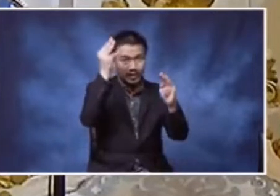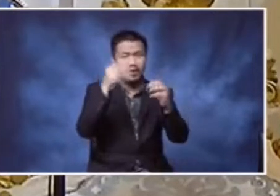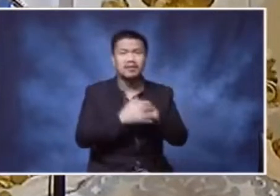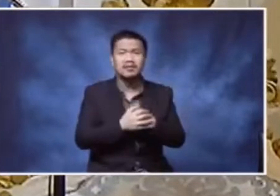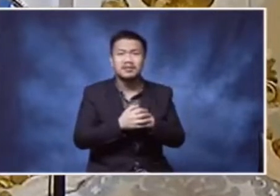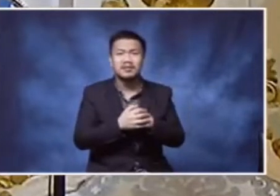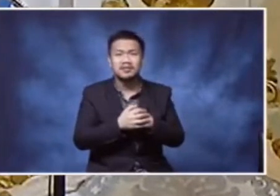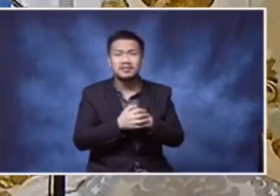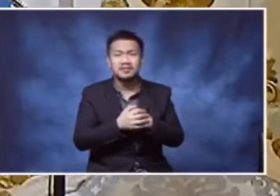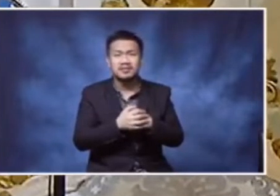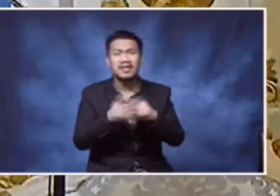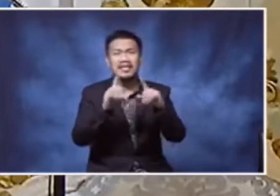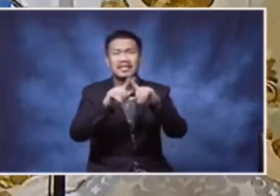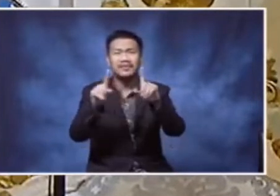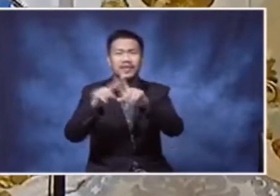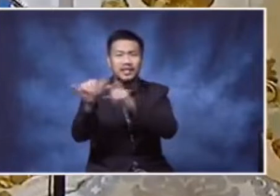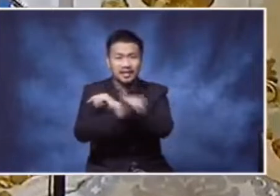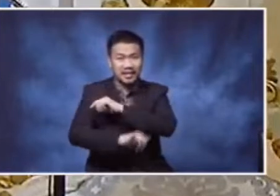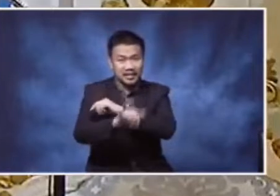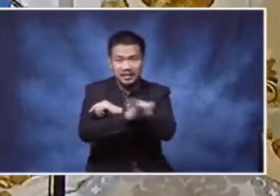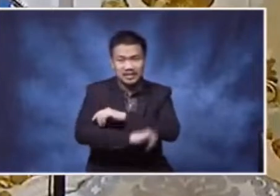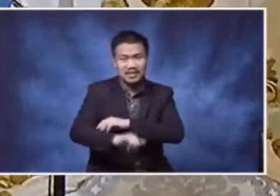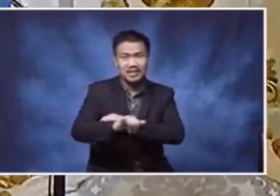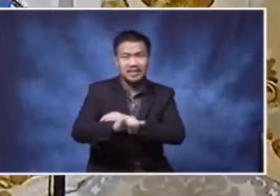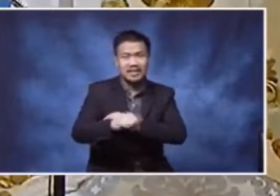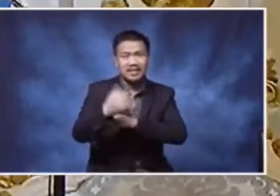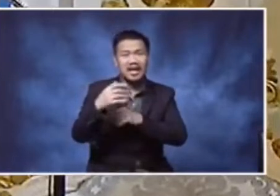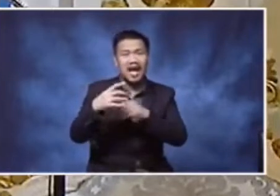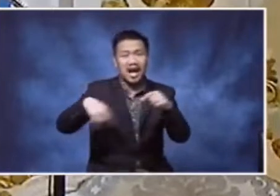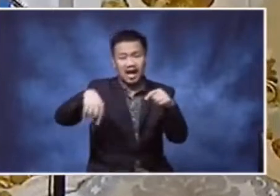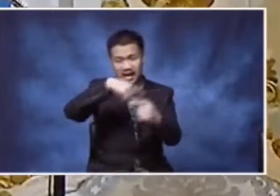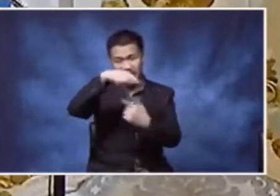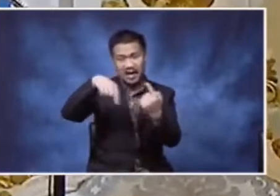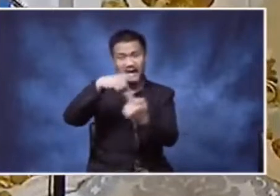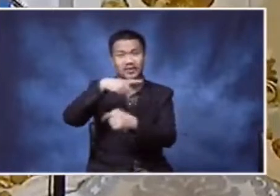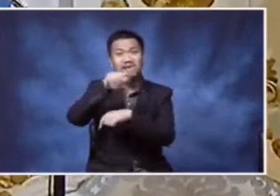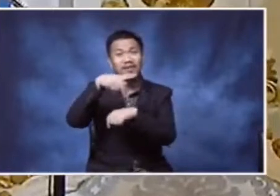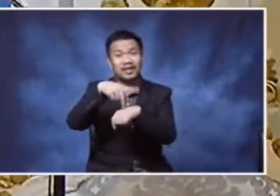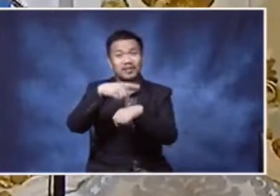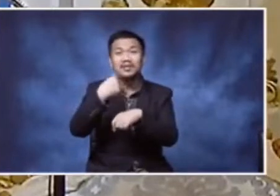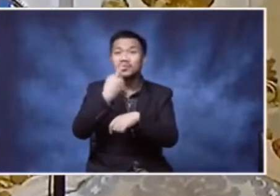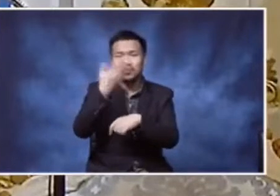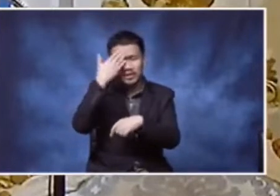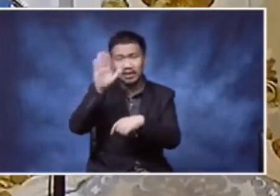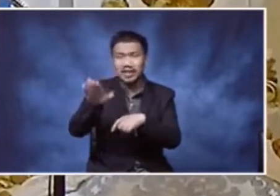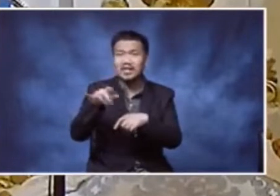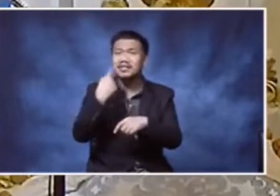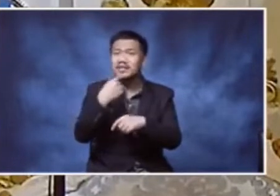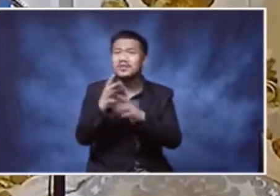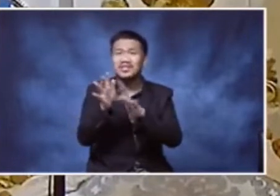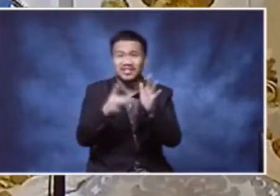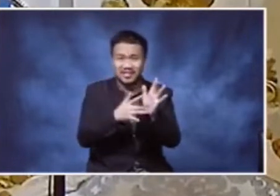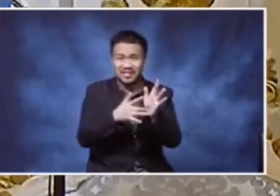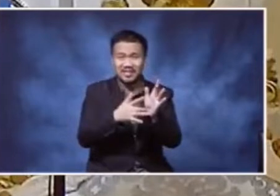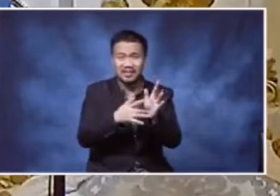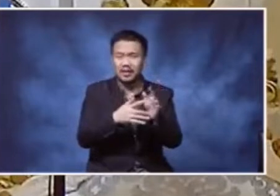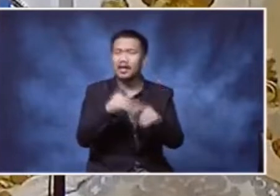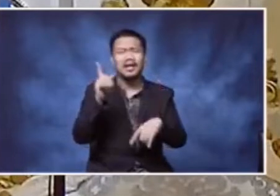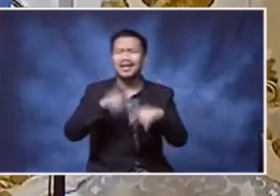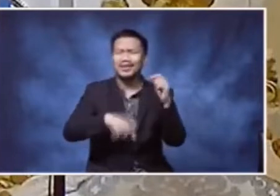sila pipilitin na maging Kristiyano, pero ipapakilala natin si Kristo sa kanila. Sapagkat ngayong